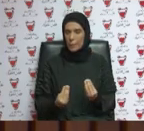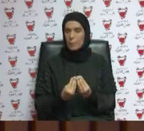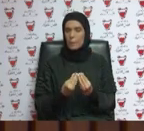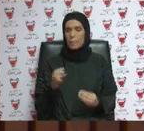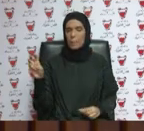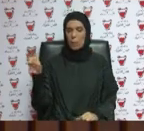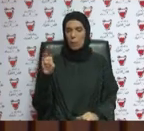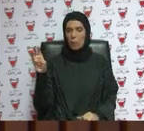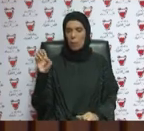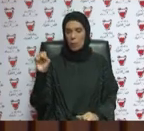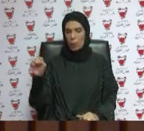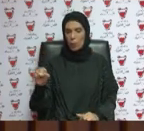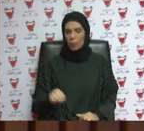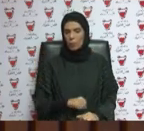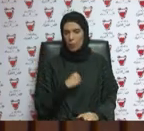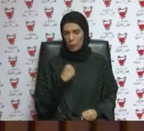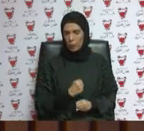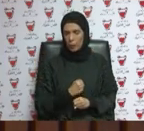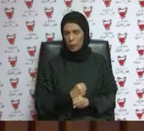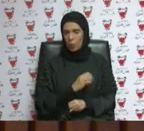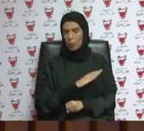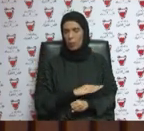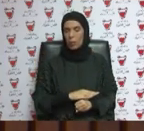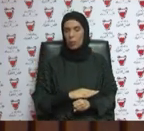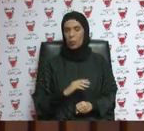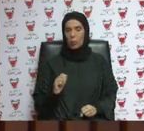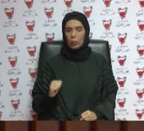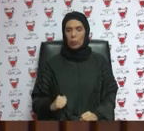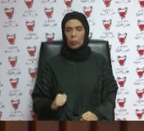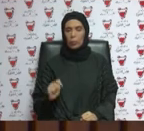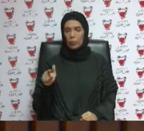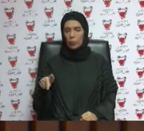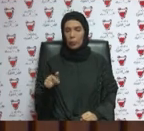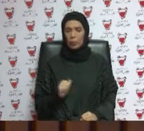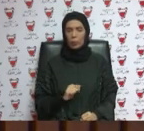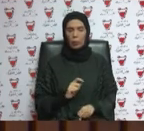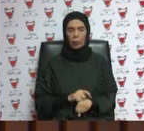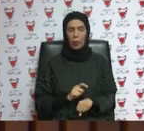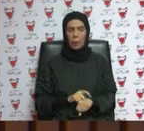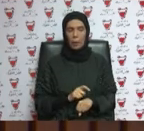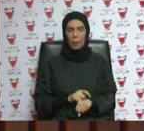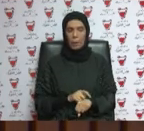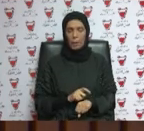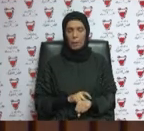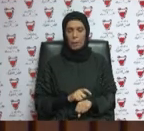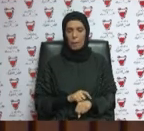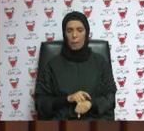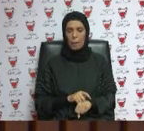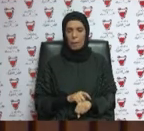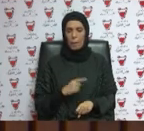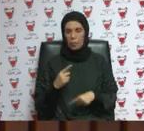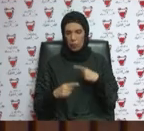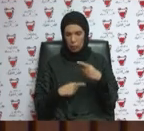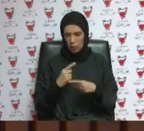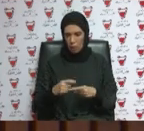الشركات اللي توظف المواطنين البحرينيين تعرف أن لهذه الفترة راح يقدرون يستمرون في